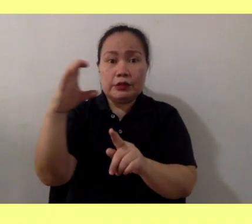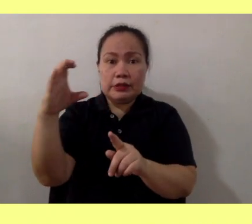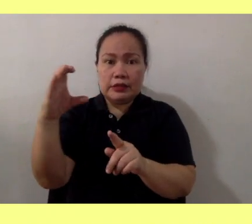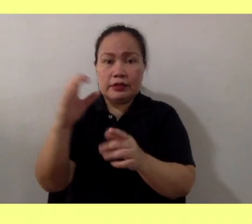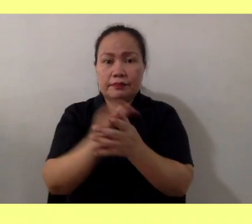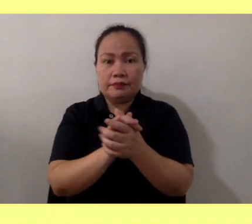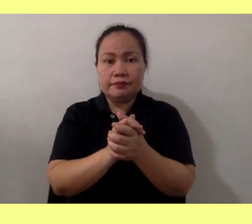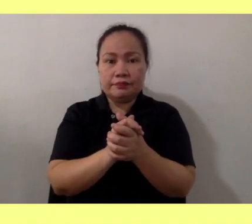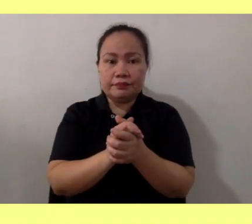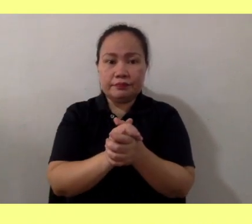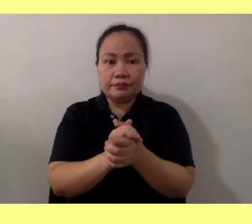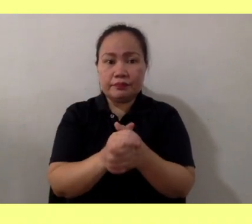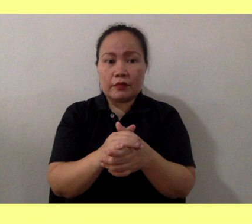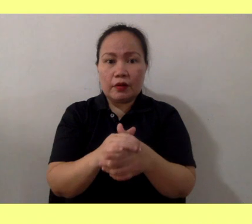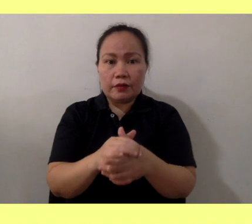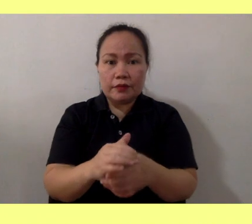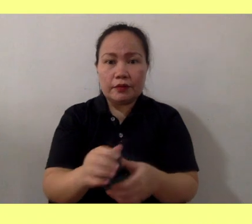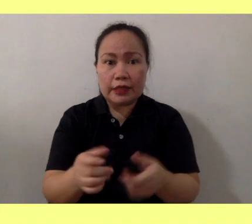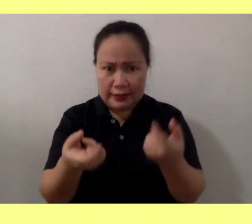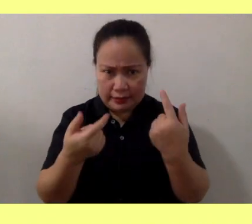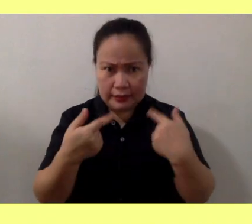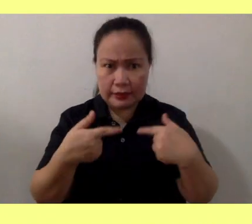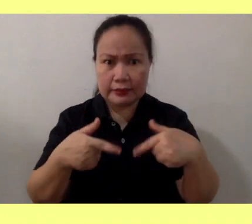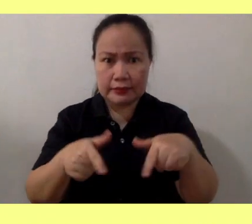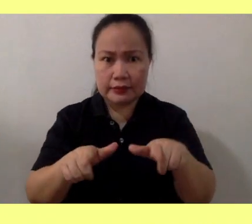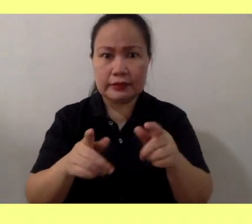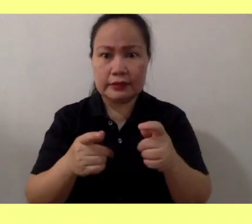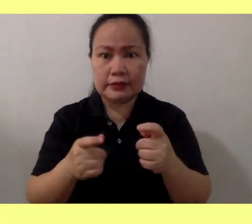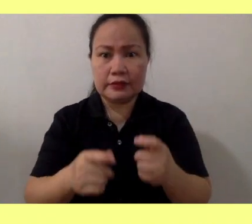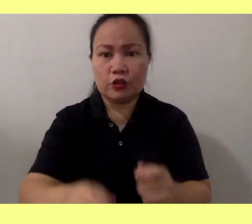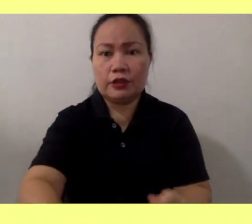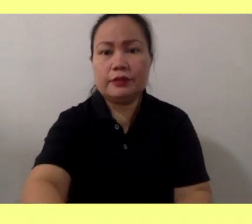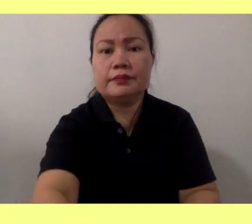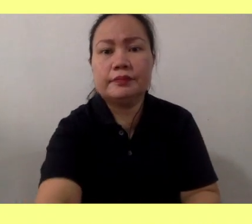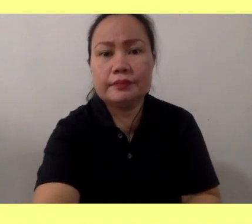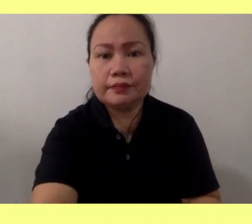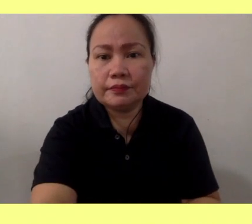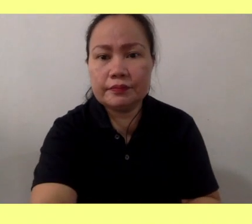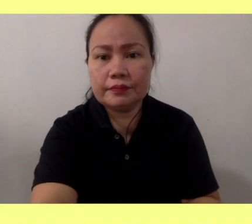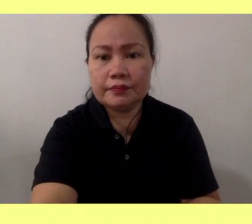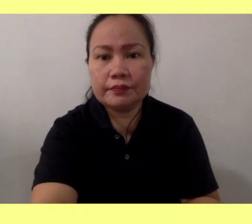C. Okay? So, let's try.